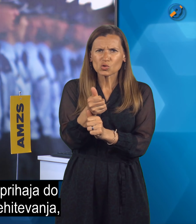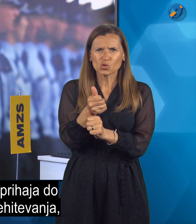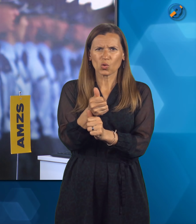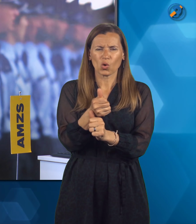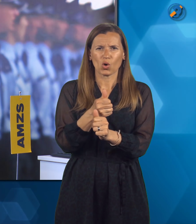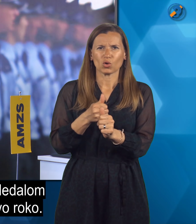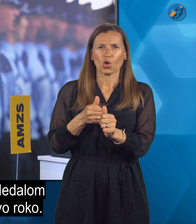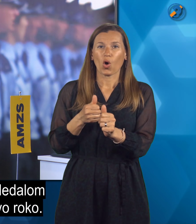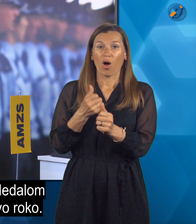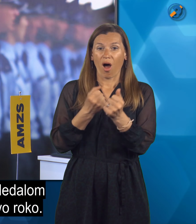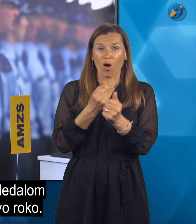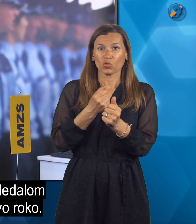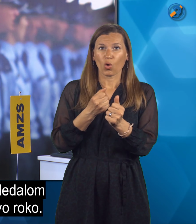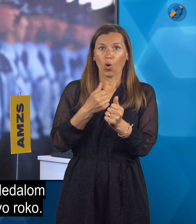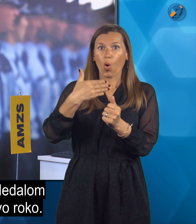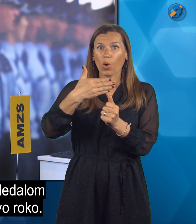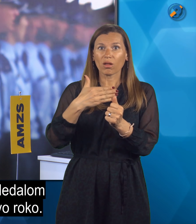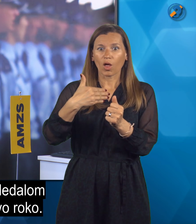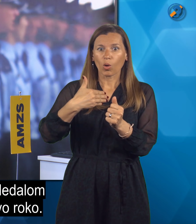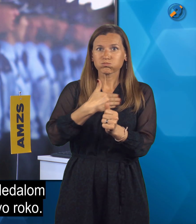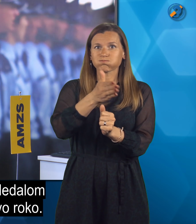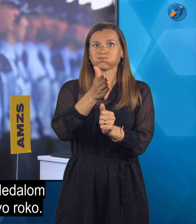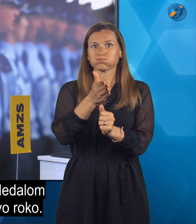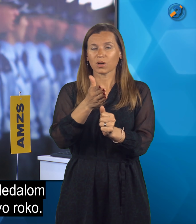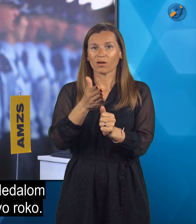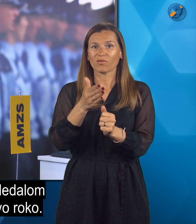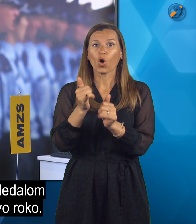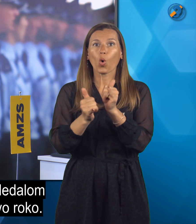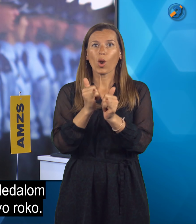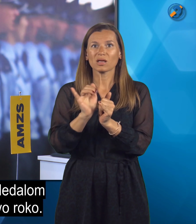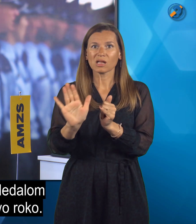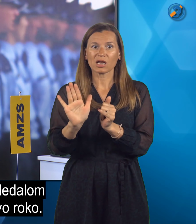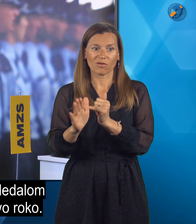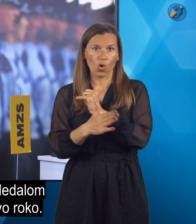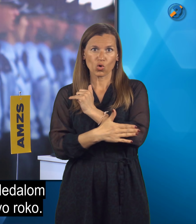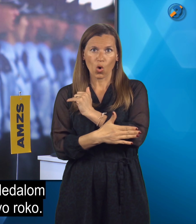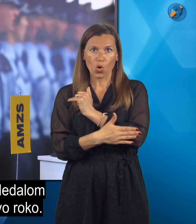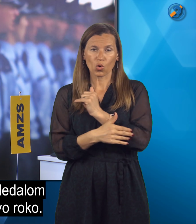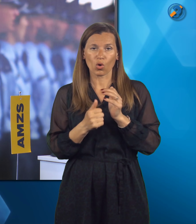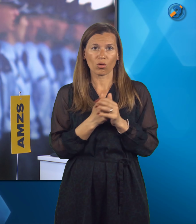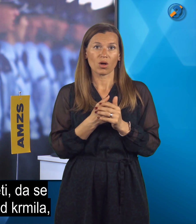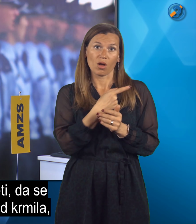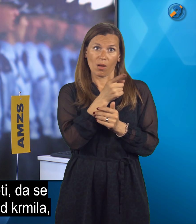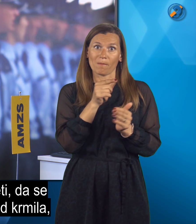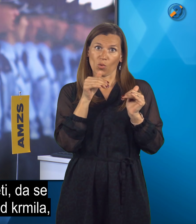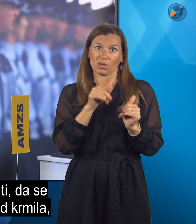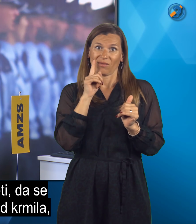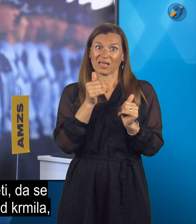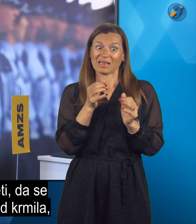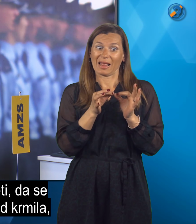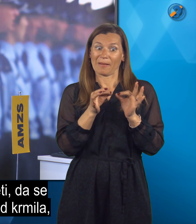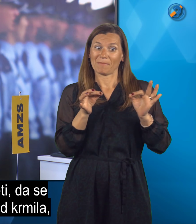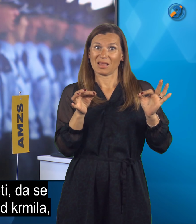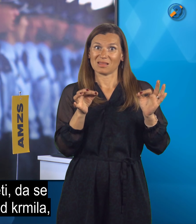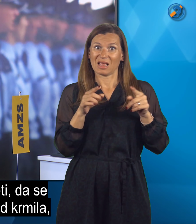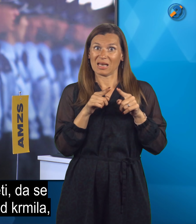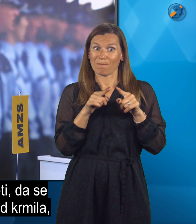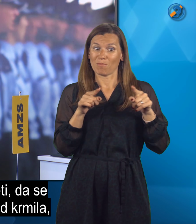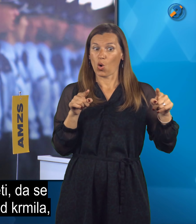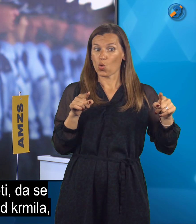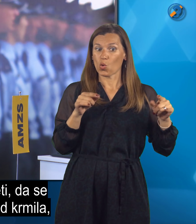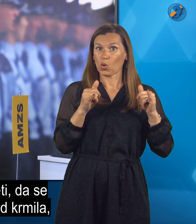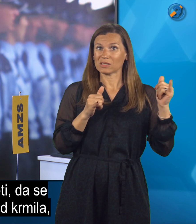do udarca z vozilom, z ogledalom v kolesarjevo roko. Morate pač vedeti, da 1,5 metra od